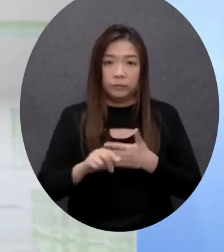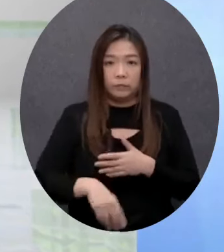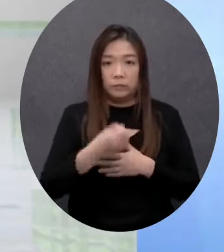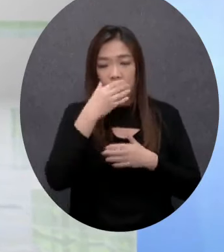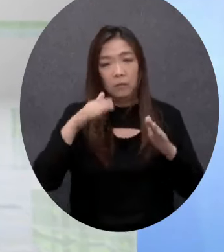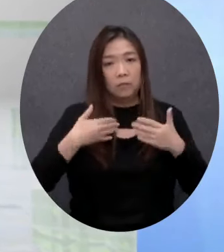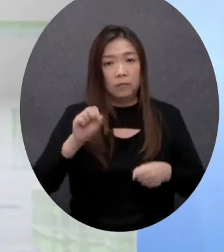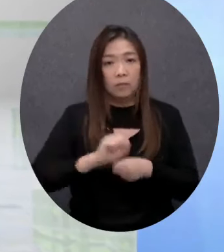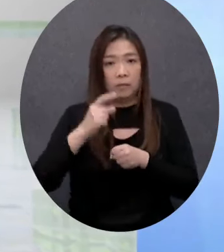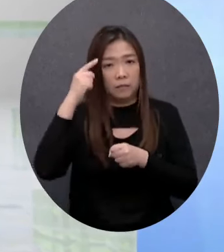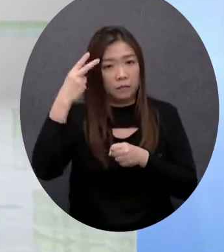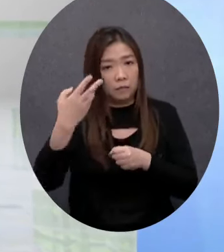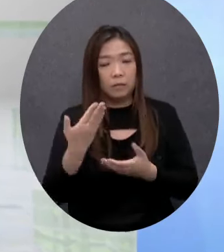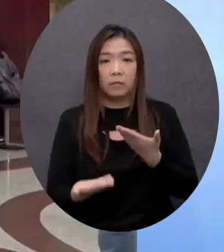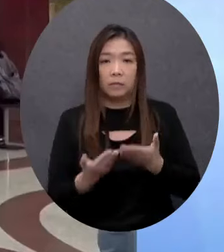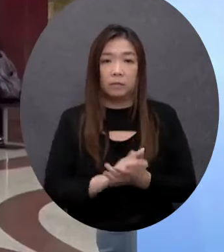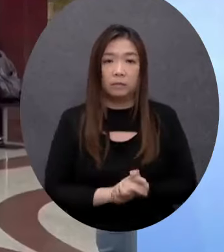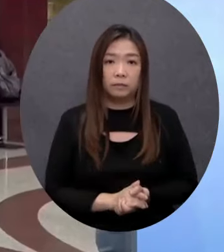多两日。